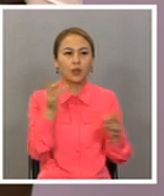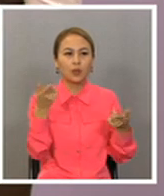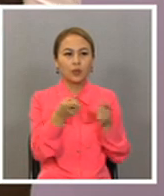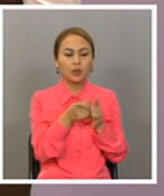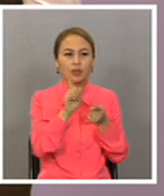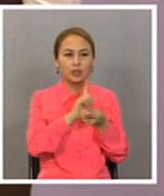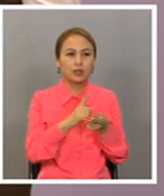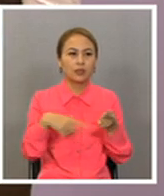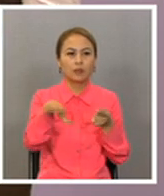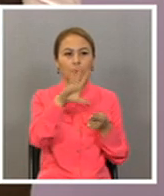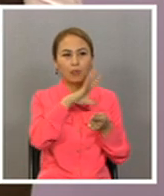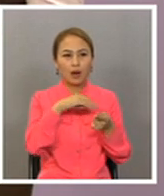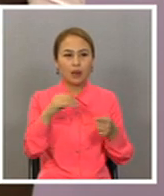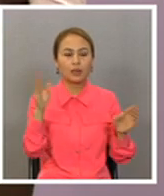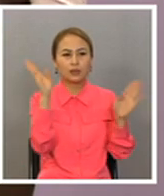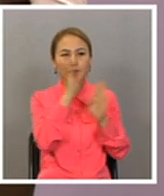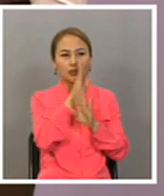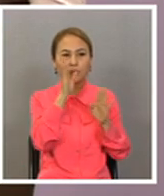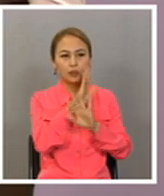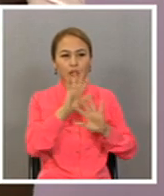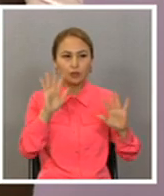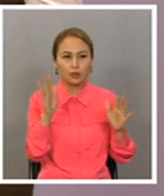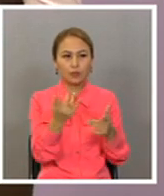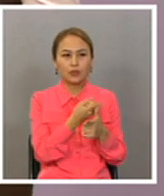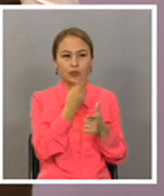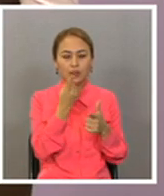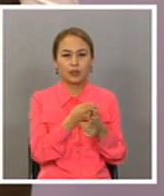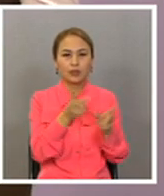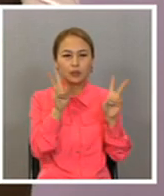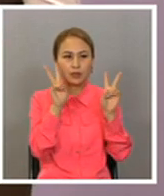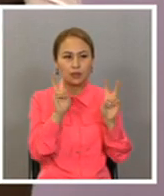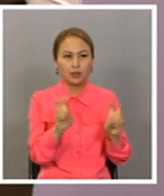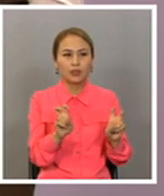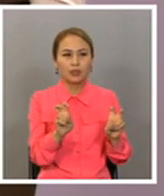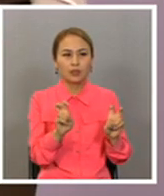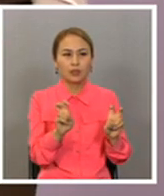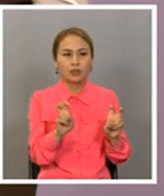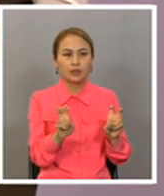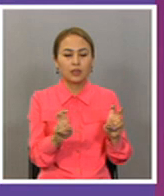Табиғаттағы өзгерістердің барлығы табиғат